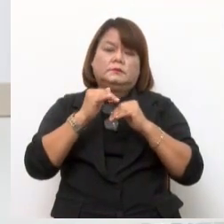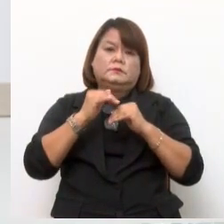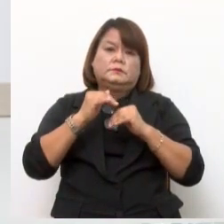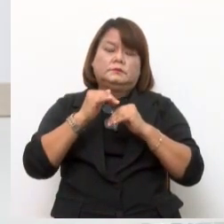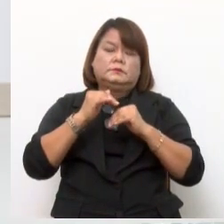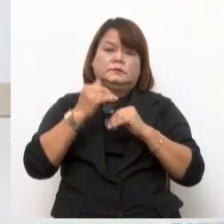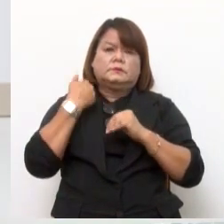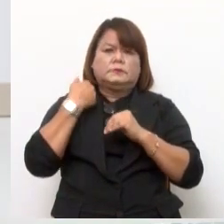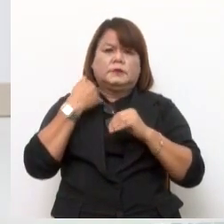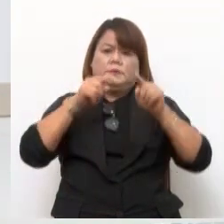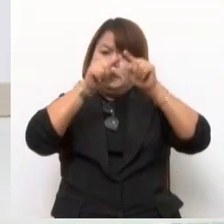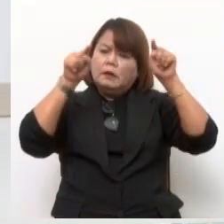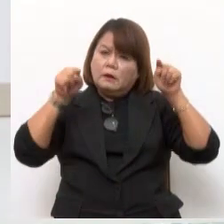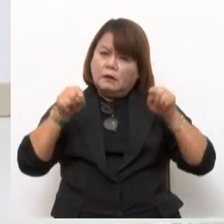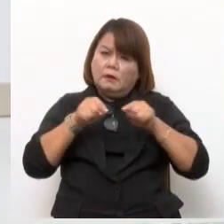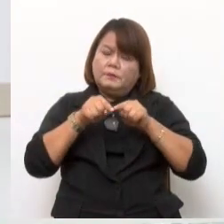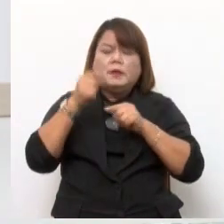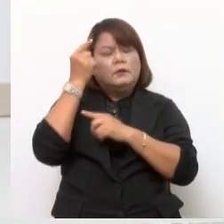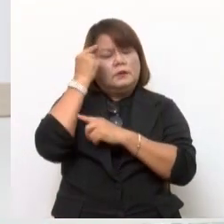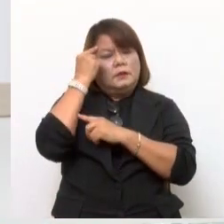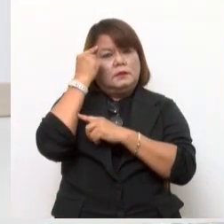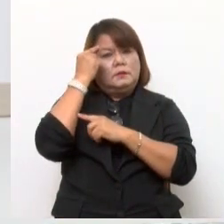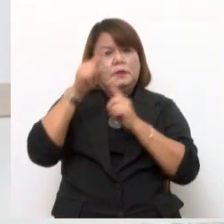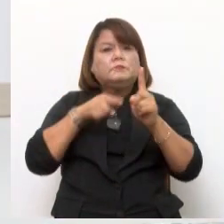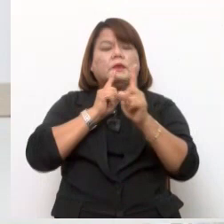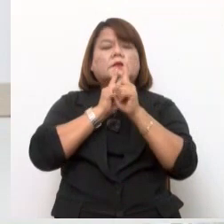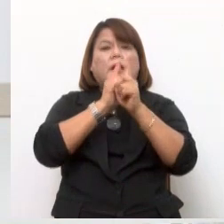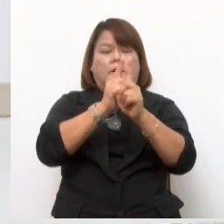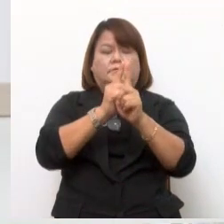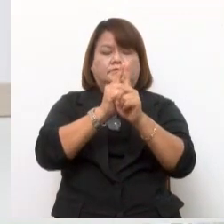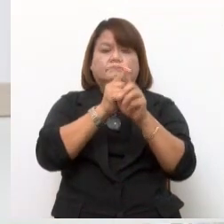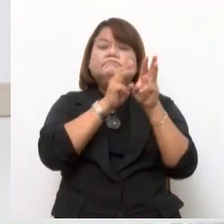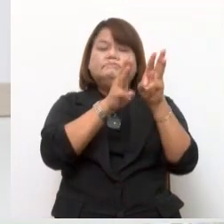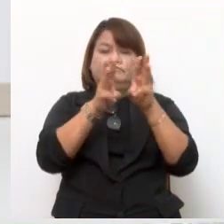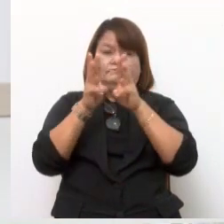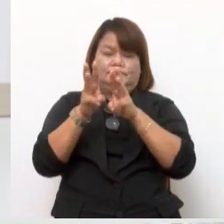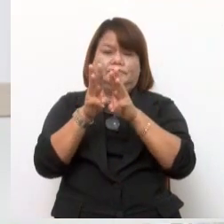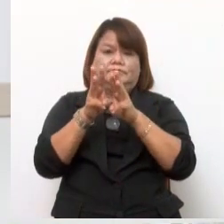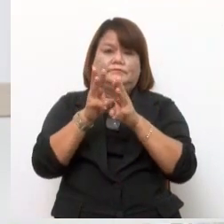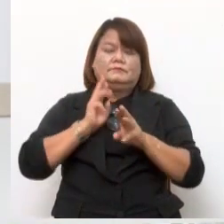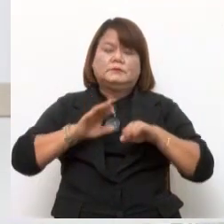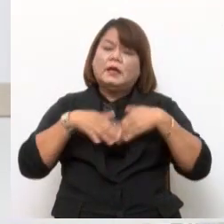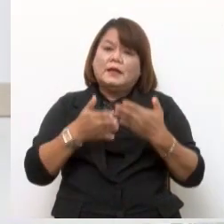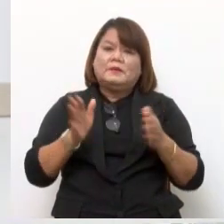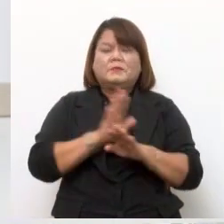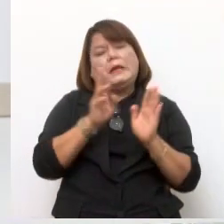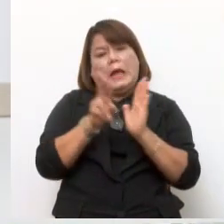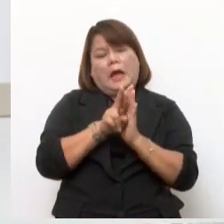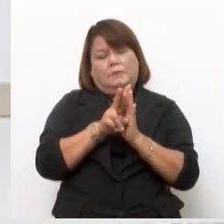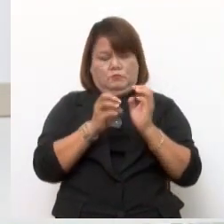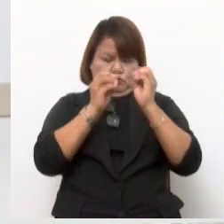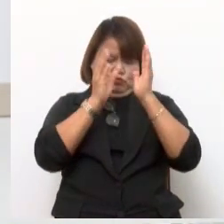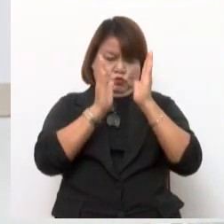างที่จะมีกรอบแนวคิดที่เป็นไปตามหลักการนี้แต่อย่างไรก็ตามเราก็ไม่ได้ห้ามคุณครูผู้สอนที่